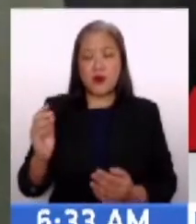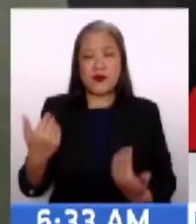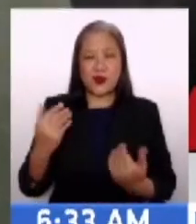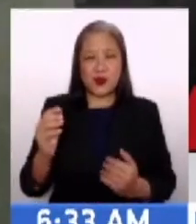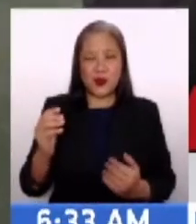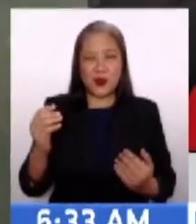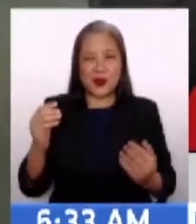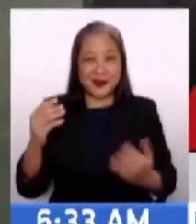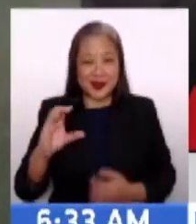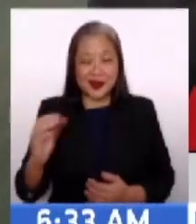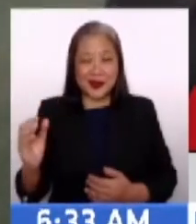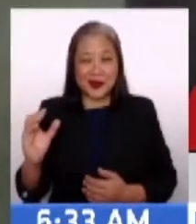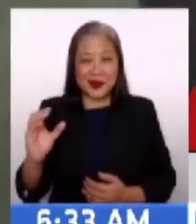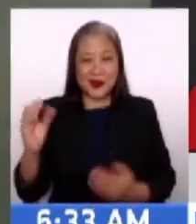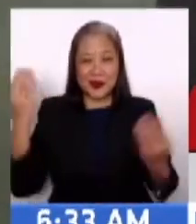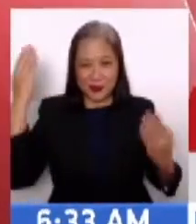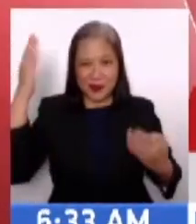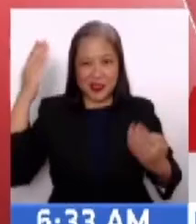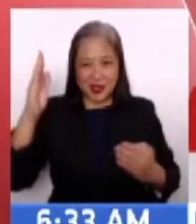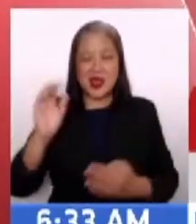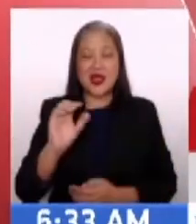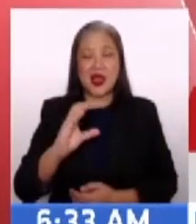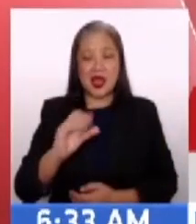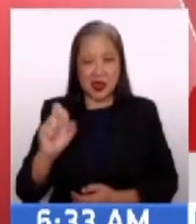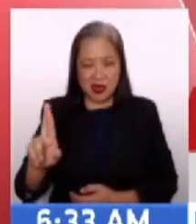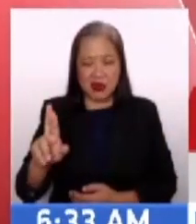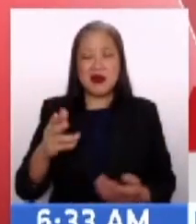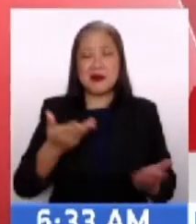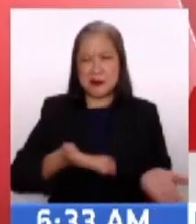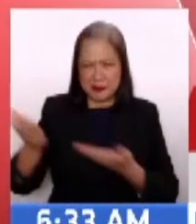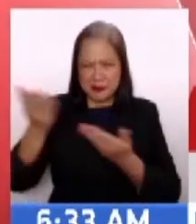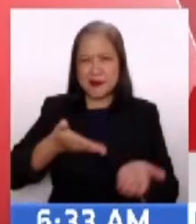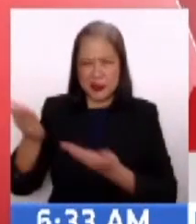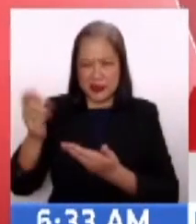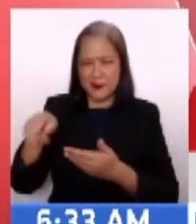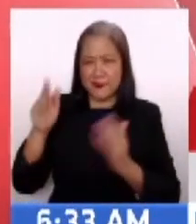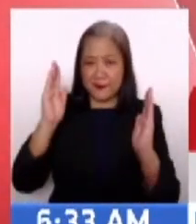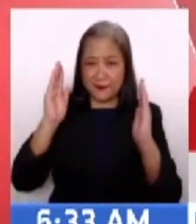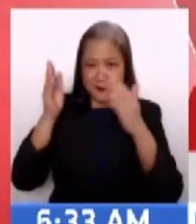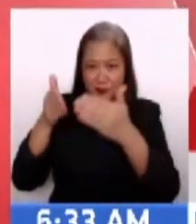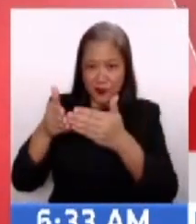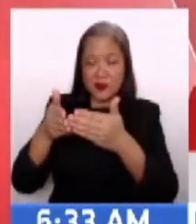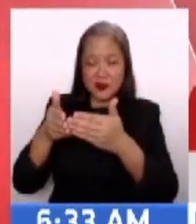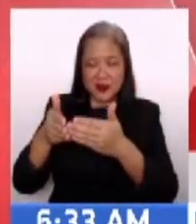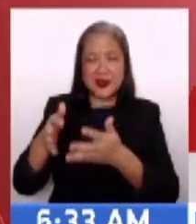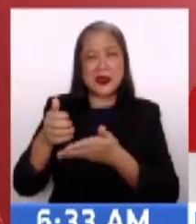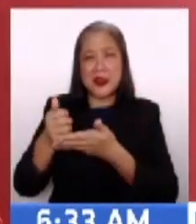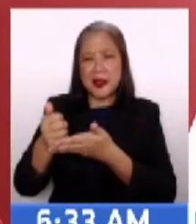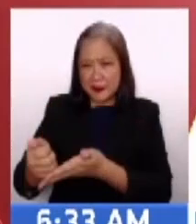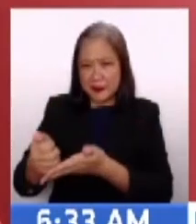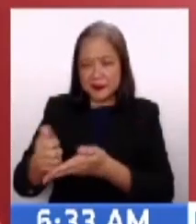CAR, and then yung Region 1 na badly affected. So doon po nakafocus yung ating relief operation sa mga oras na ito. Okay, pero yung sa